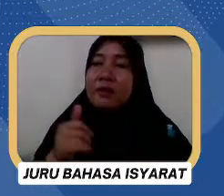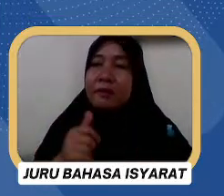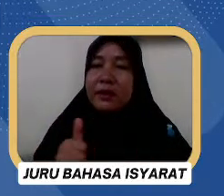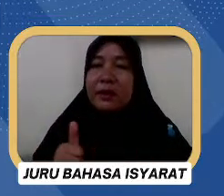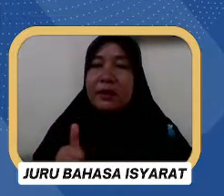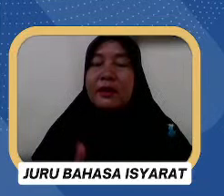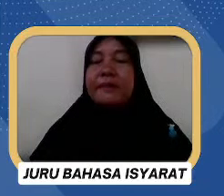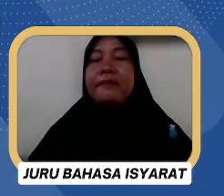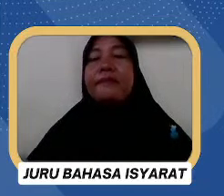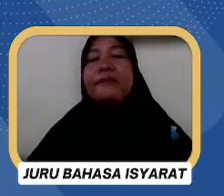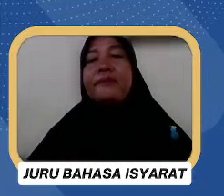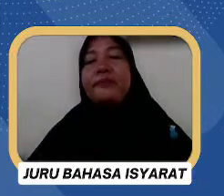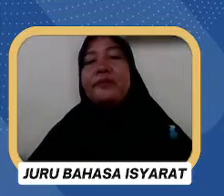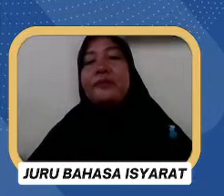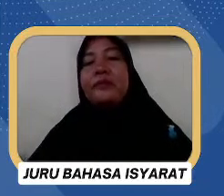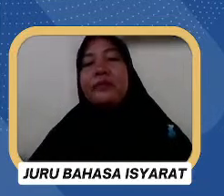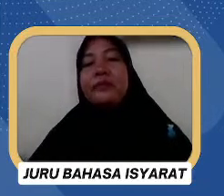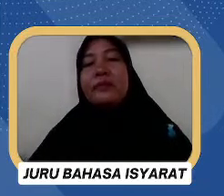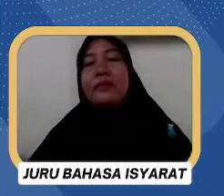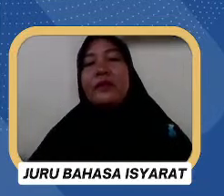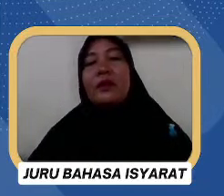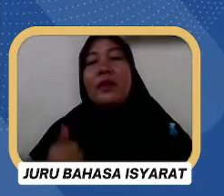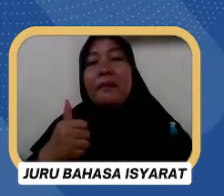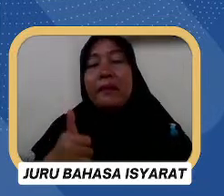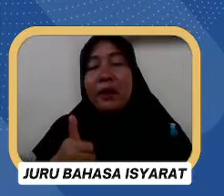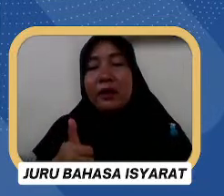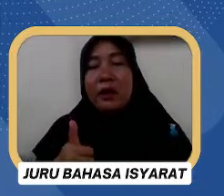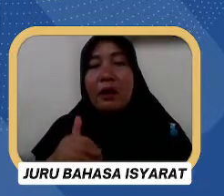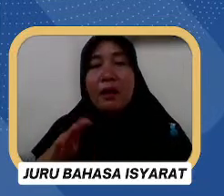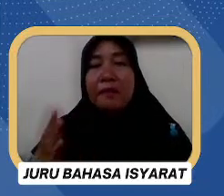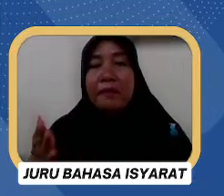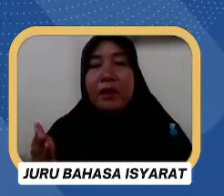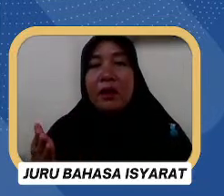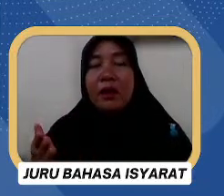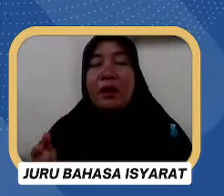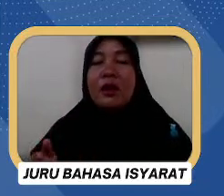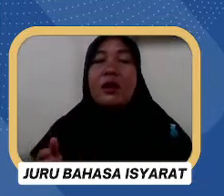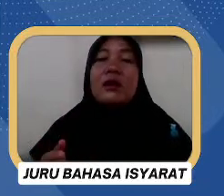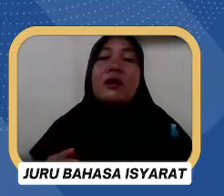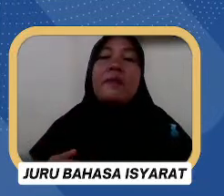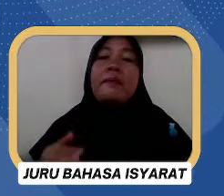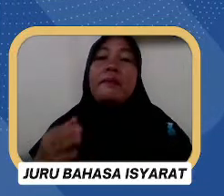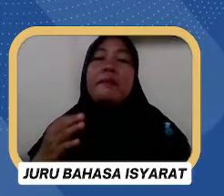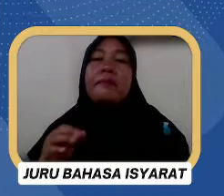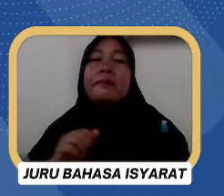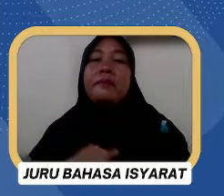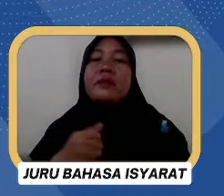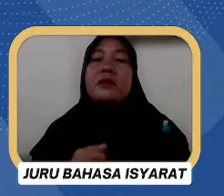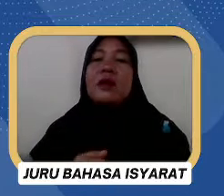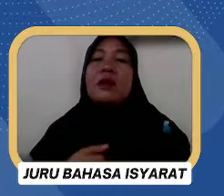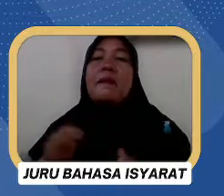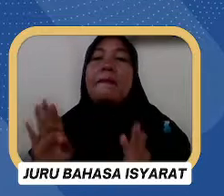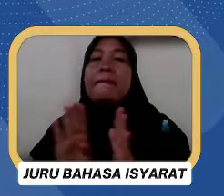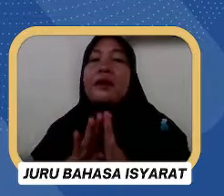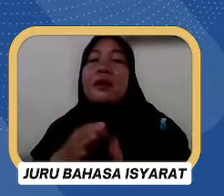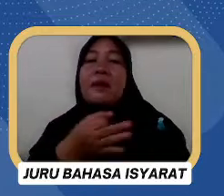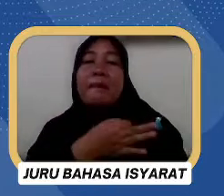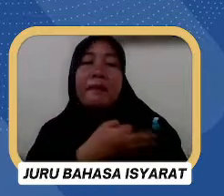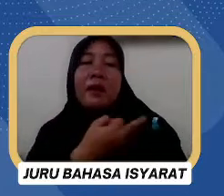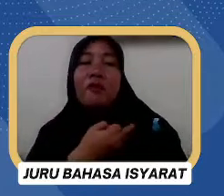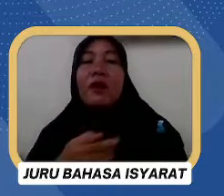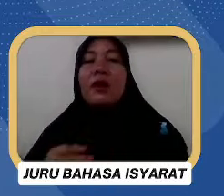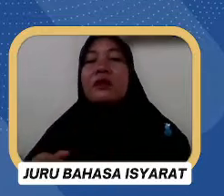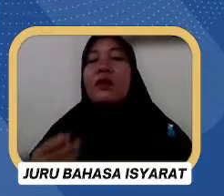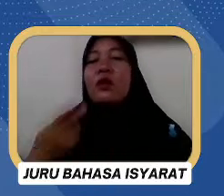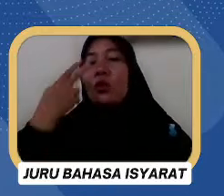yang baik dan benar. Baik dalam artian apa? Bukan hanya bermanfaat bagi diri kita, apa yang kita bagikan, tapi juga bermanfaat bagi orang lain. Seperti halnya